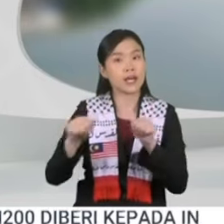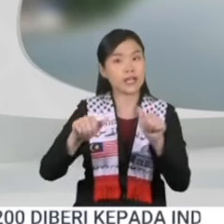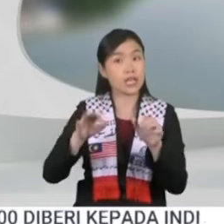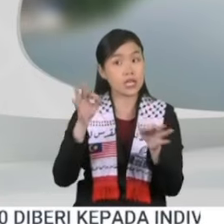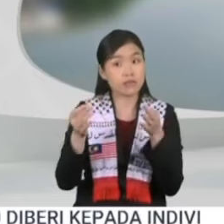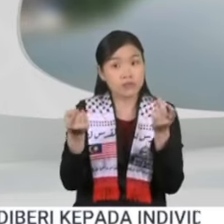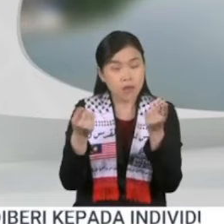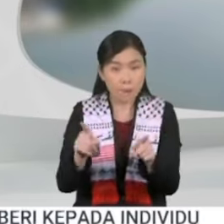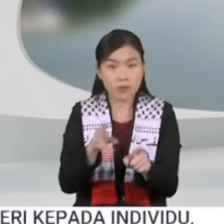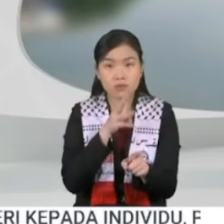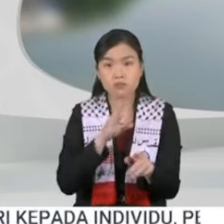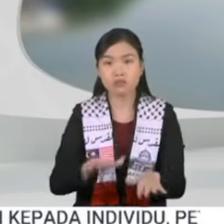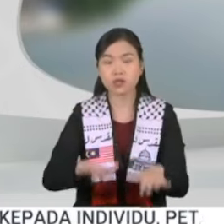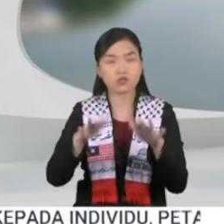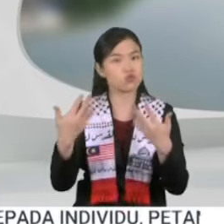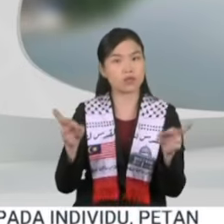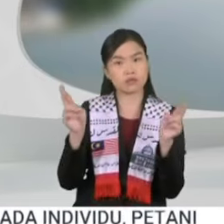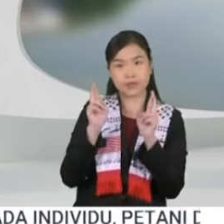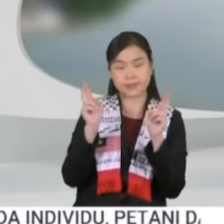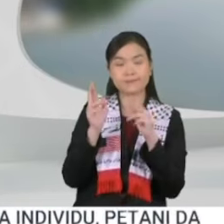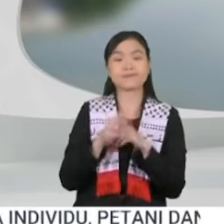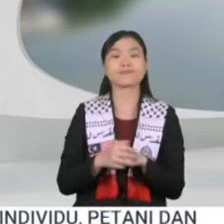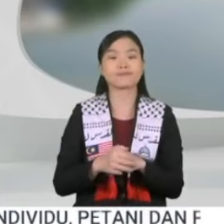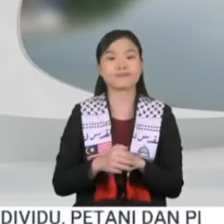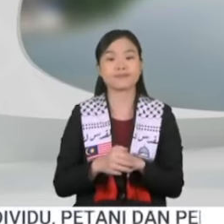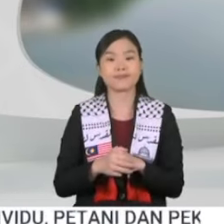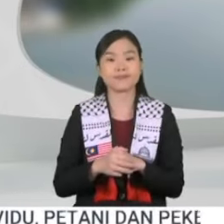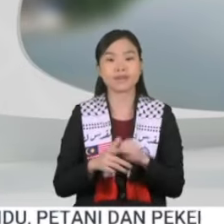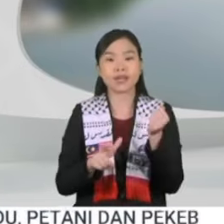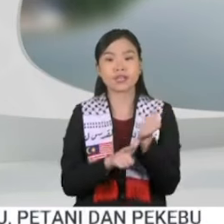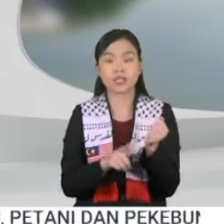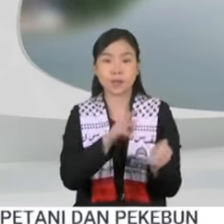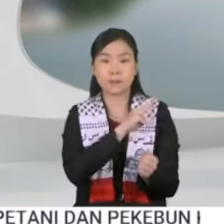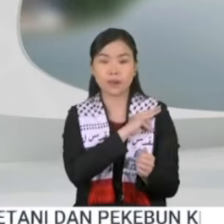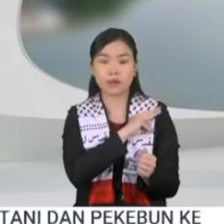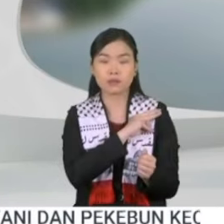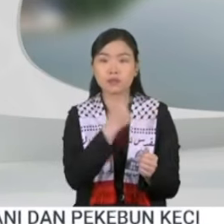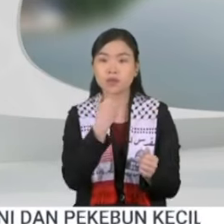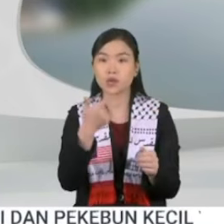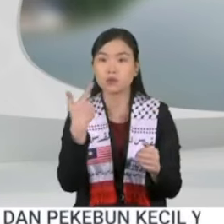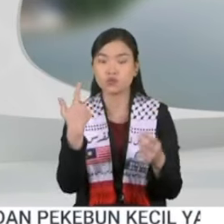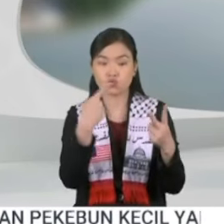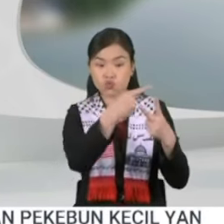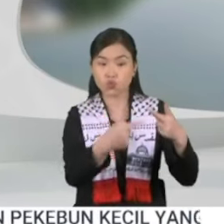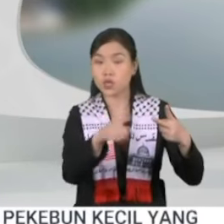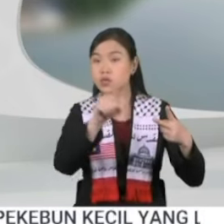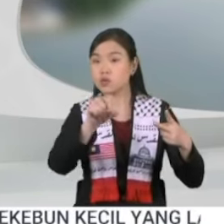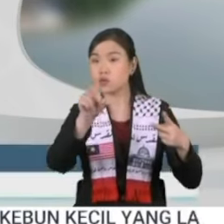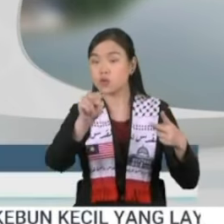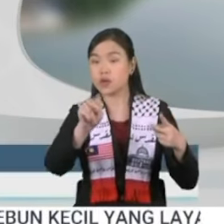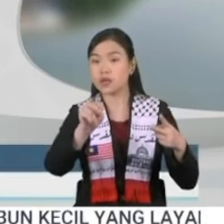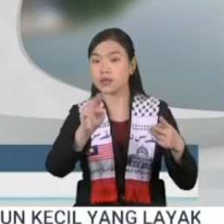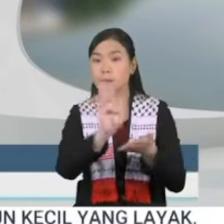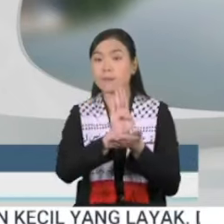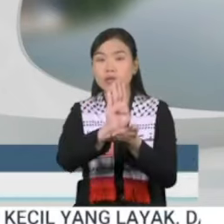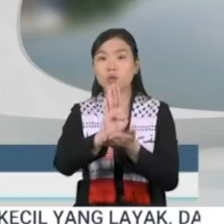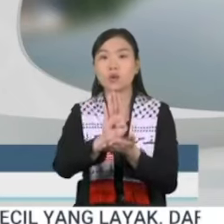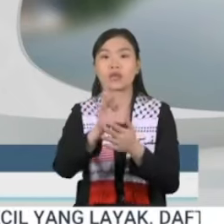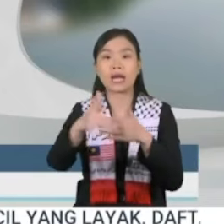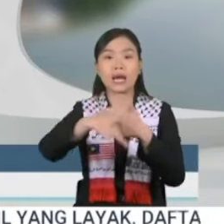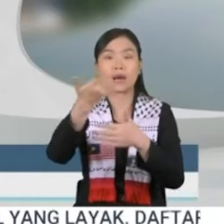berlaku bencana banjir. Pembantu Menteri kepada Ketua Menteri Datuk Ruslan Muharram berkata dua zon itu sebagai bantuan awal sebelum